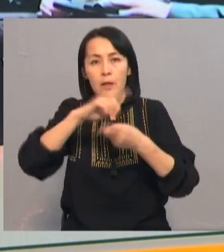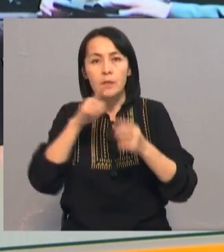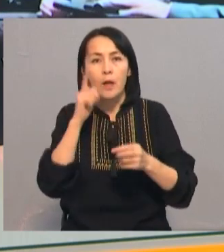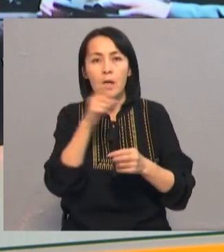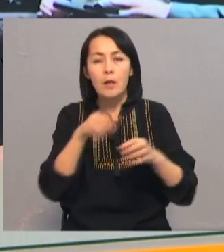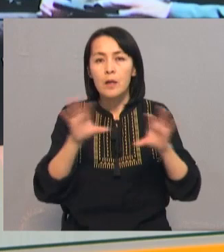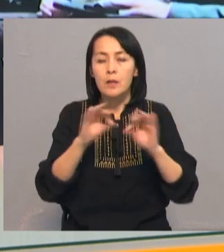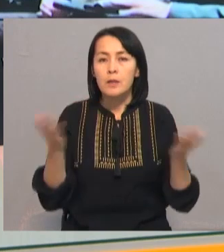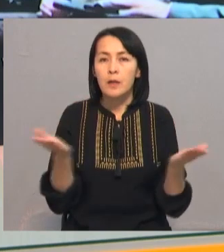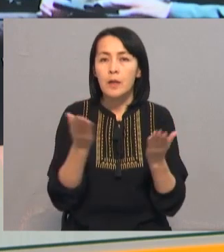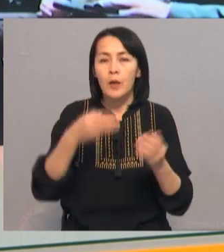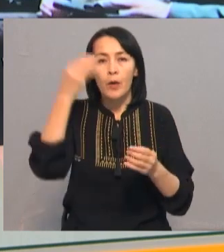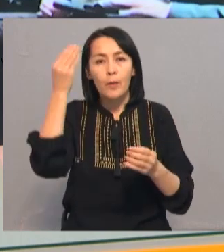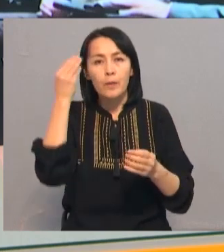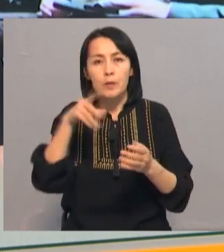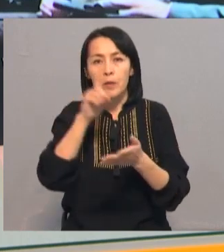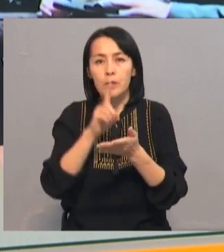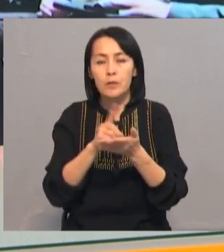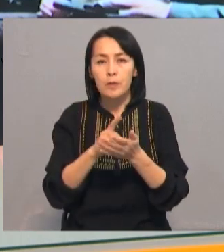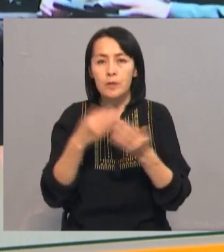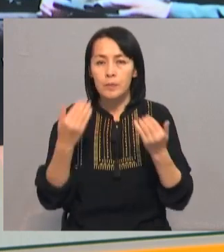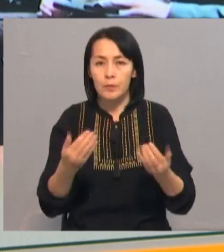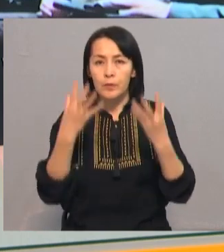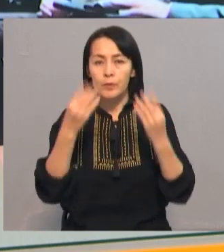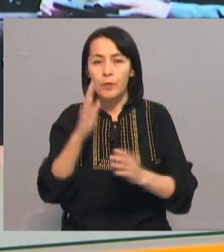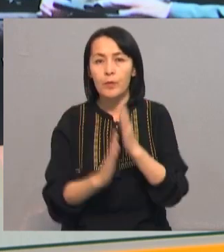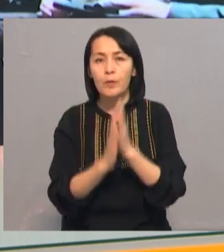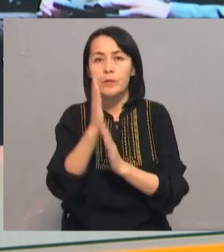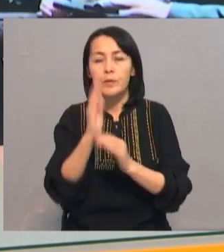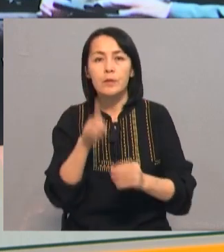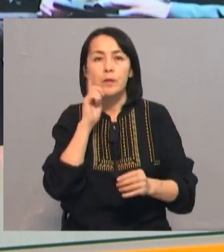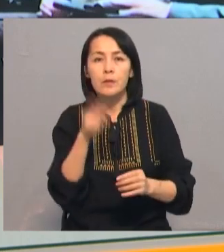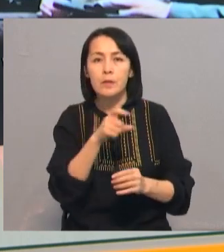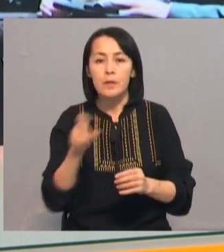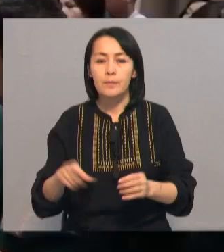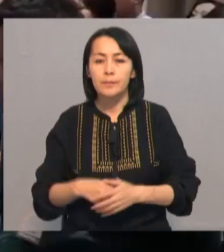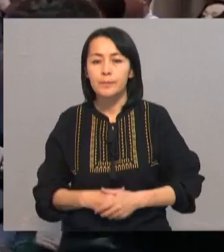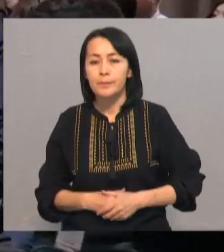и рассказал, каким, по его мнению, должно быть сегодняшнее подрастающее поколение.